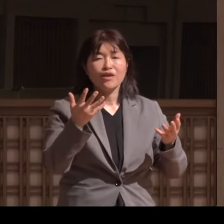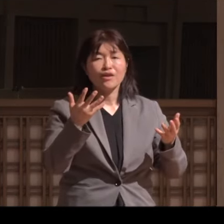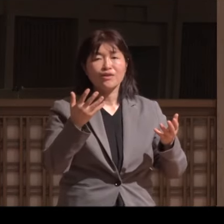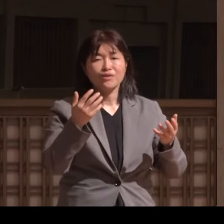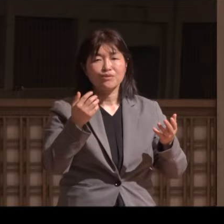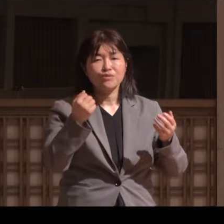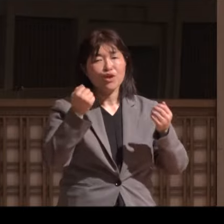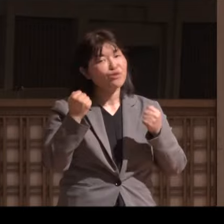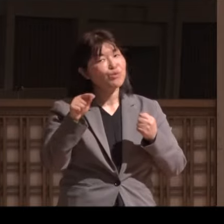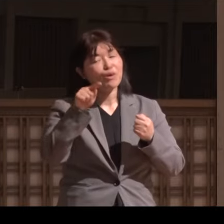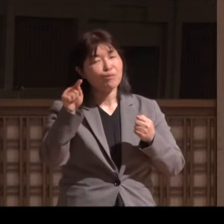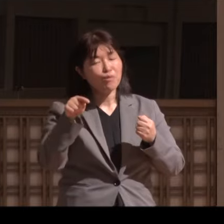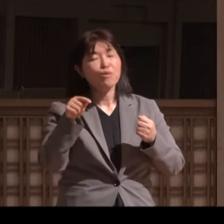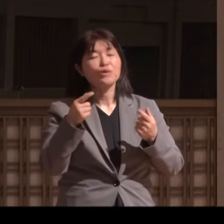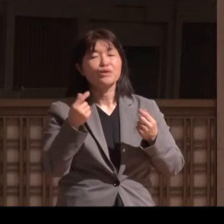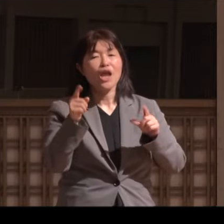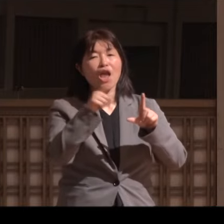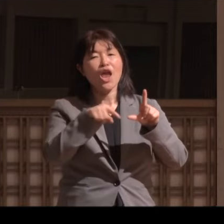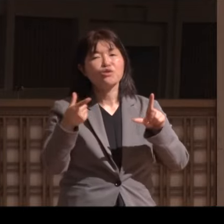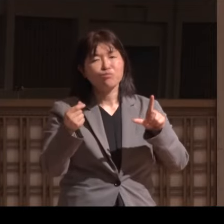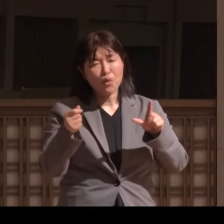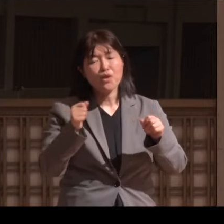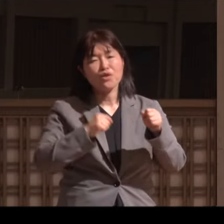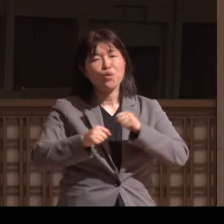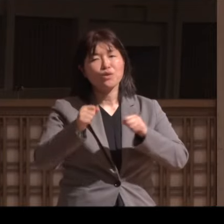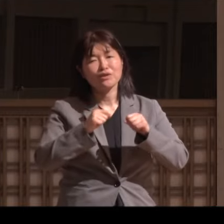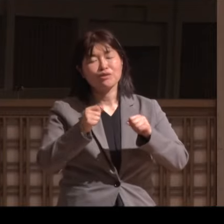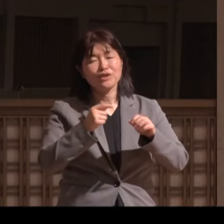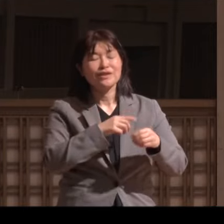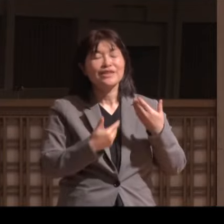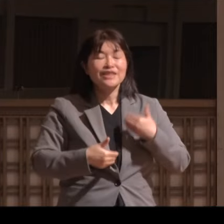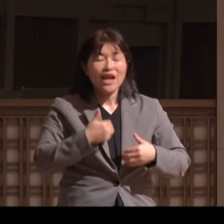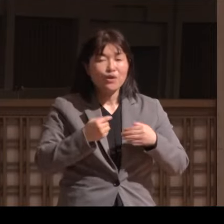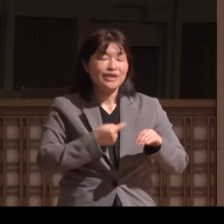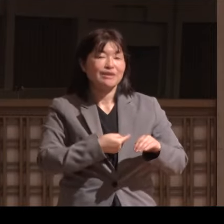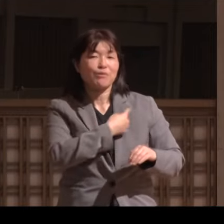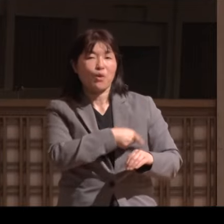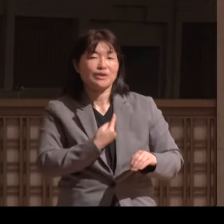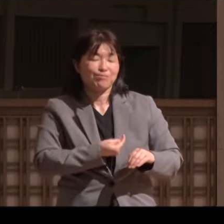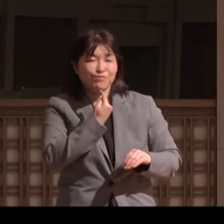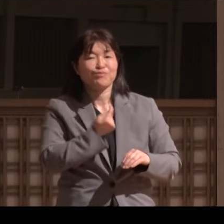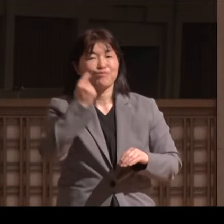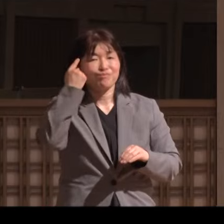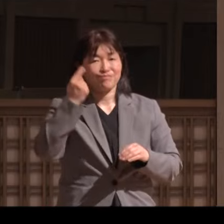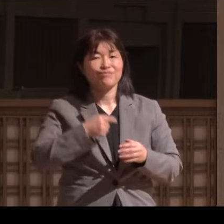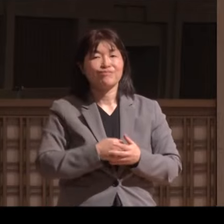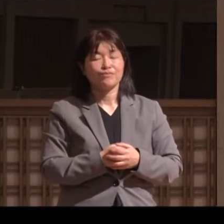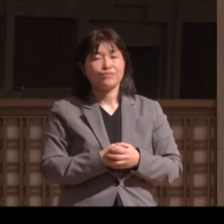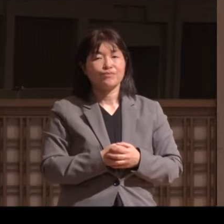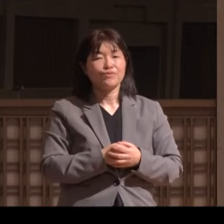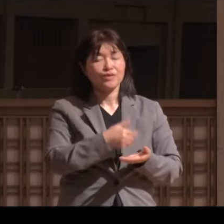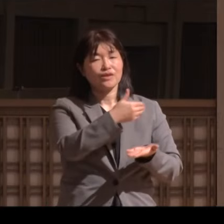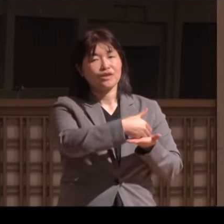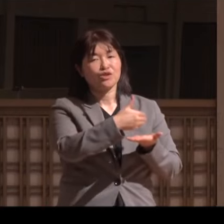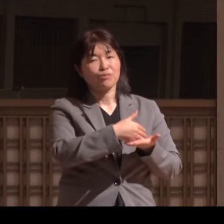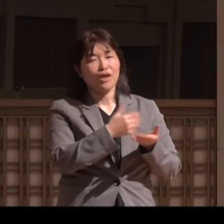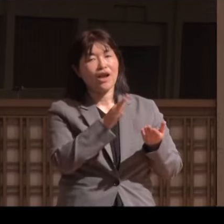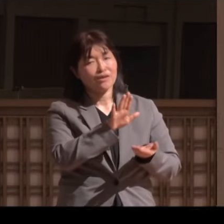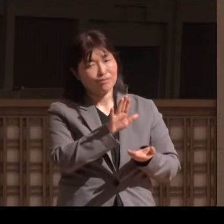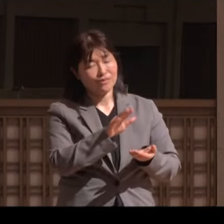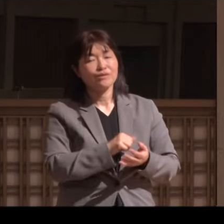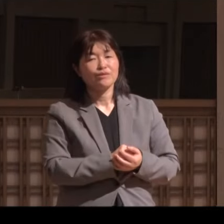いらっしゃったとしたらこのエルモで是非取り組んでいただくと楽しいという感覚が出てくるんじゃないかなとえそういった話が某会長